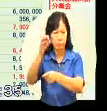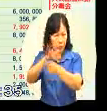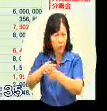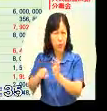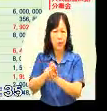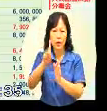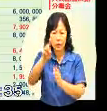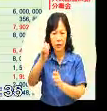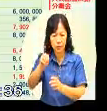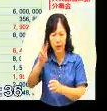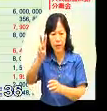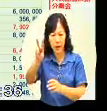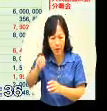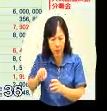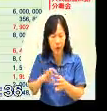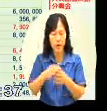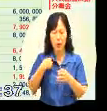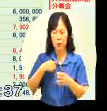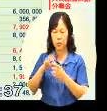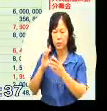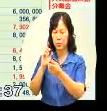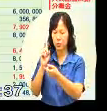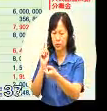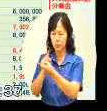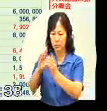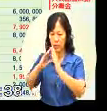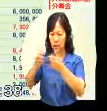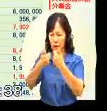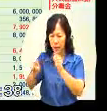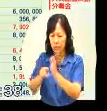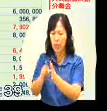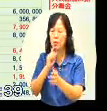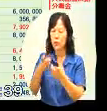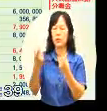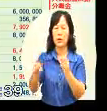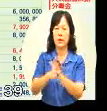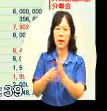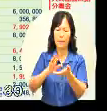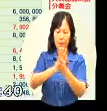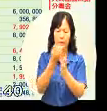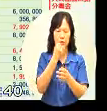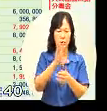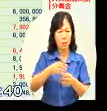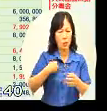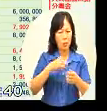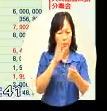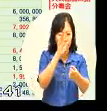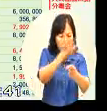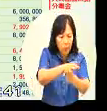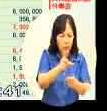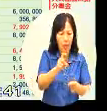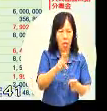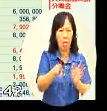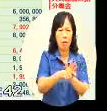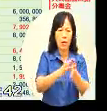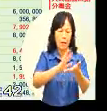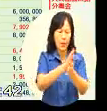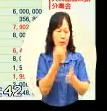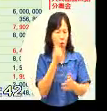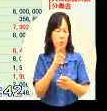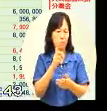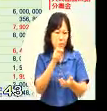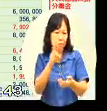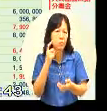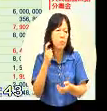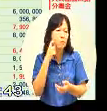1万2万，议员去要也一样，有一个标准啊。议会不能补助呢，就巧立名目胡编预算。它叫什么呢？叫